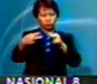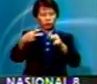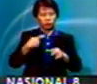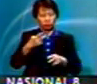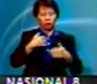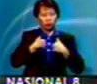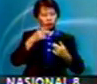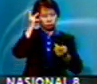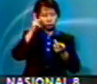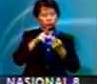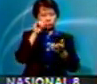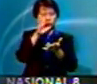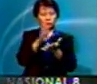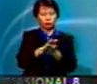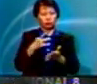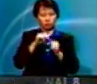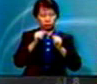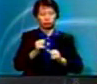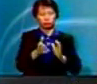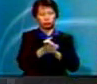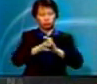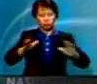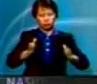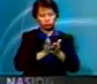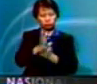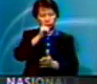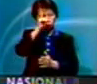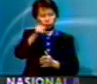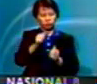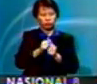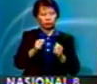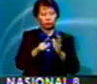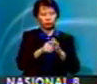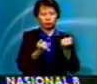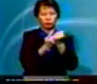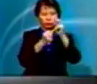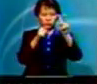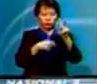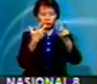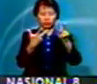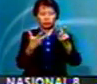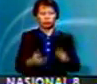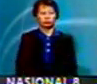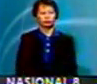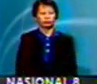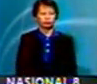reasonable belief that we could secure the two-thirds majority.